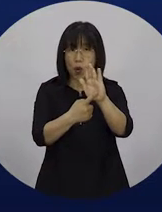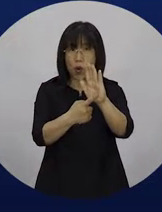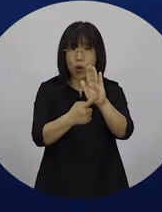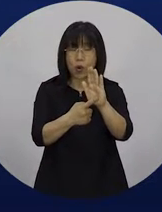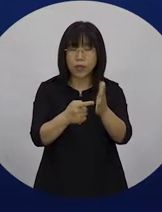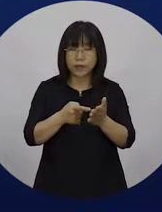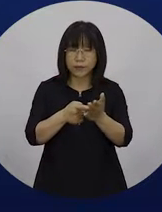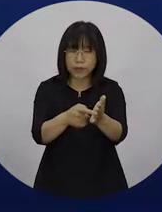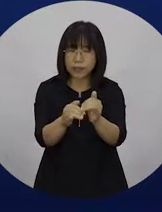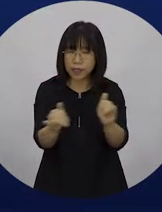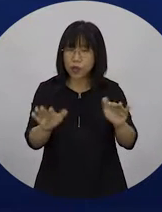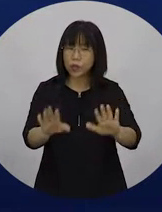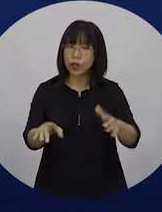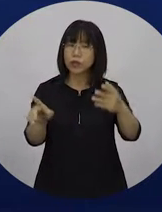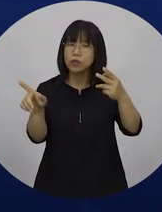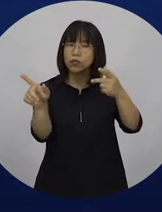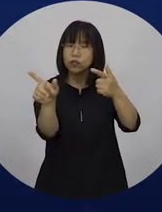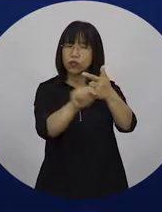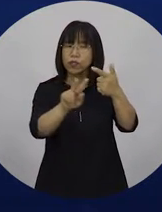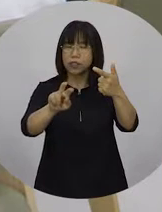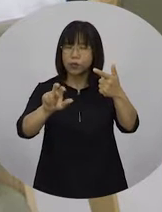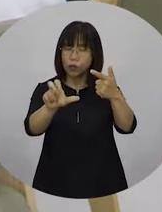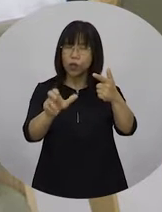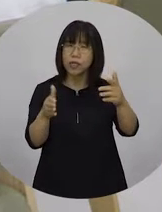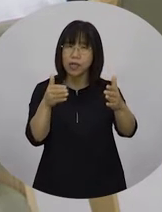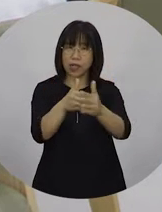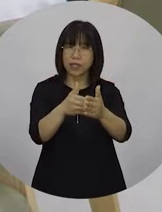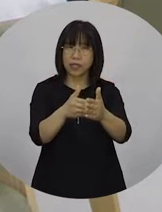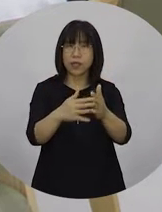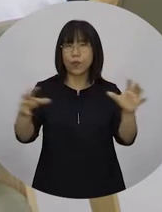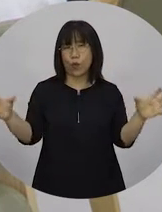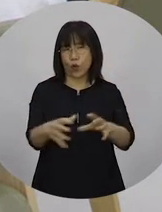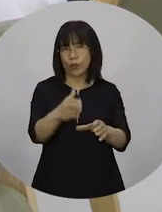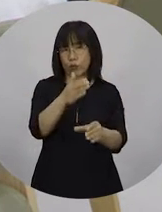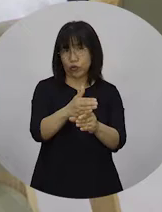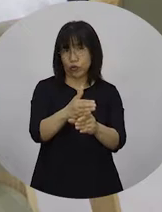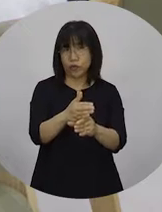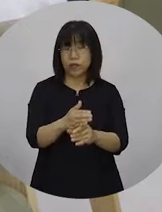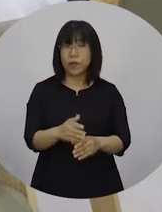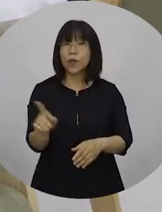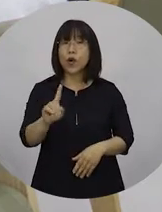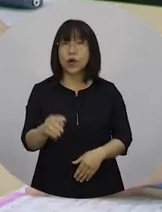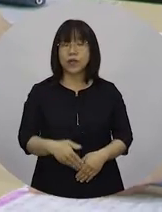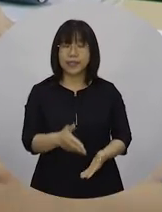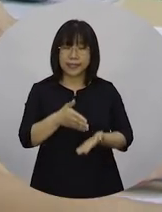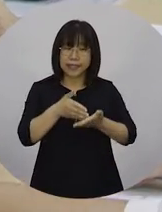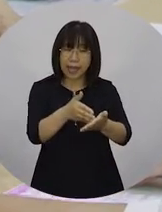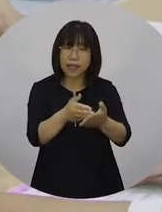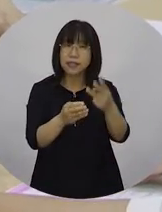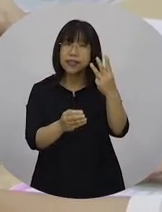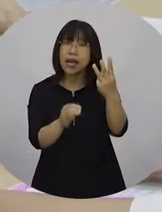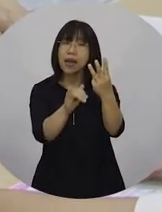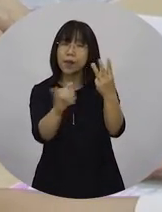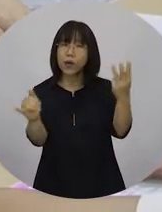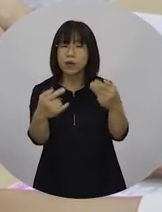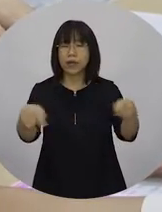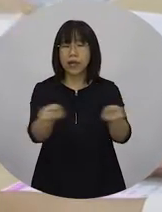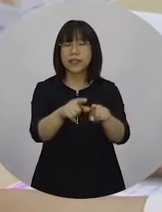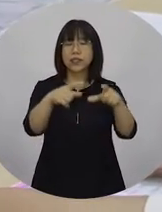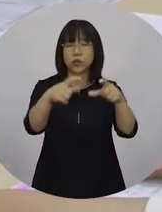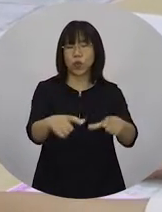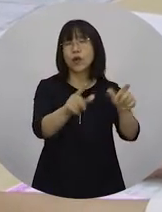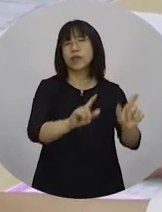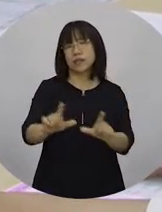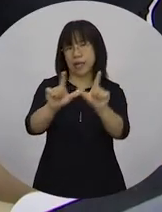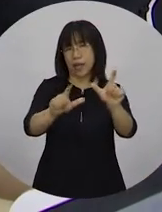오는 25일까지 모집합니다. 신청은 대표 제안자 3인 모두 같은 동에 거주해야 하며 마을 공동체